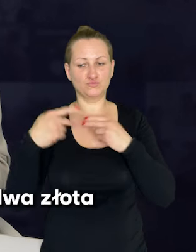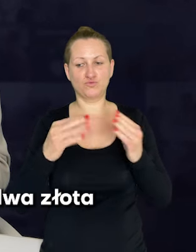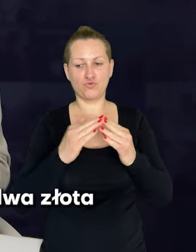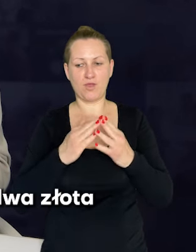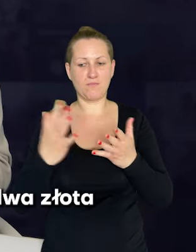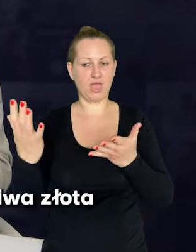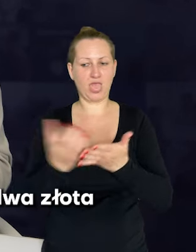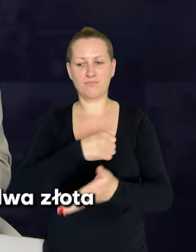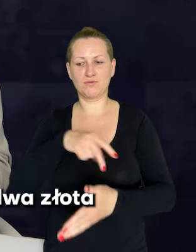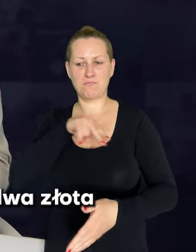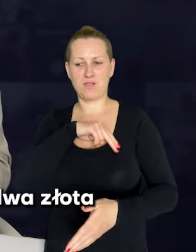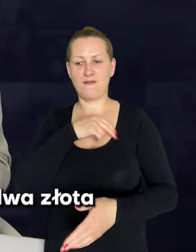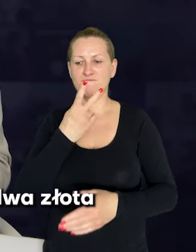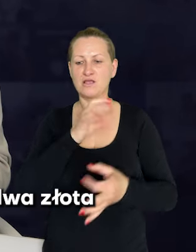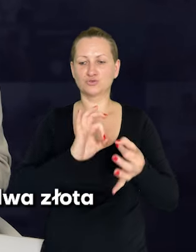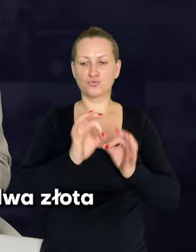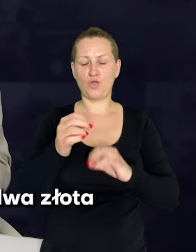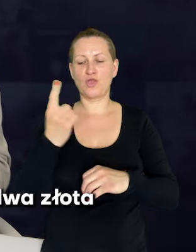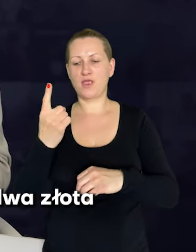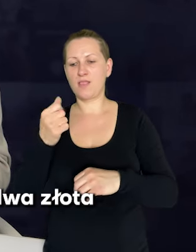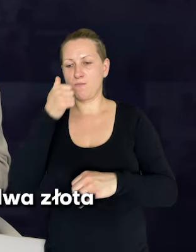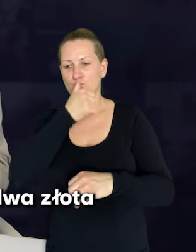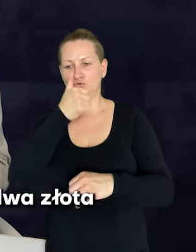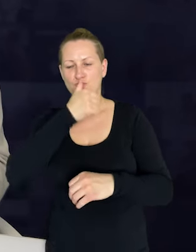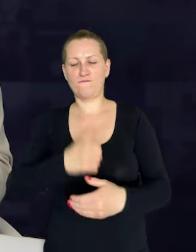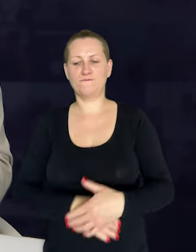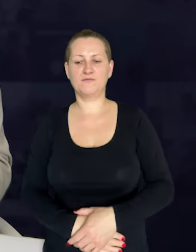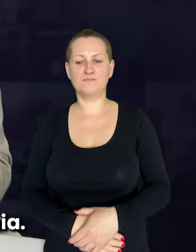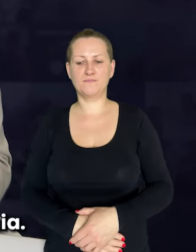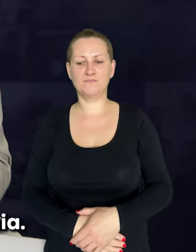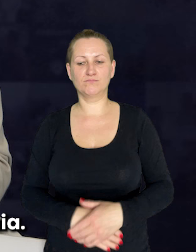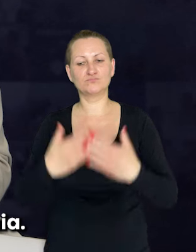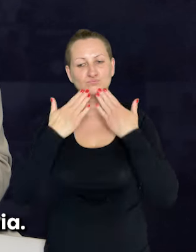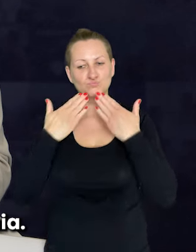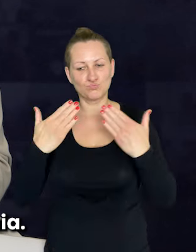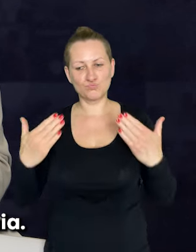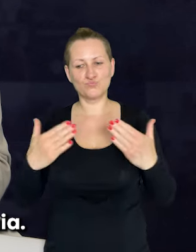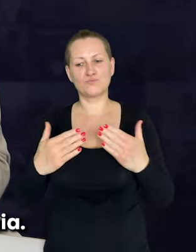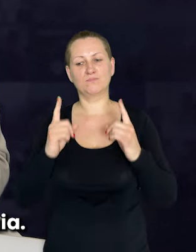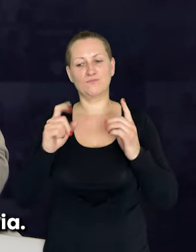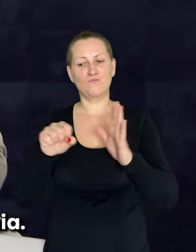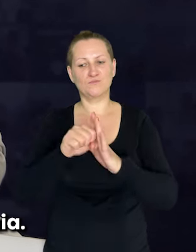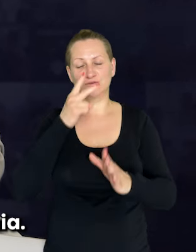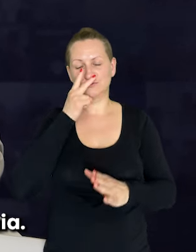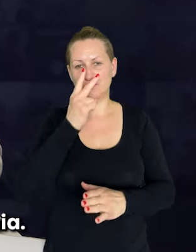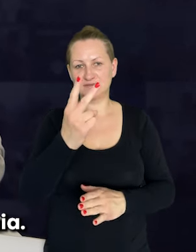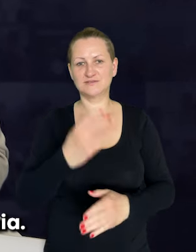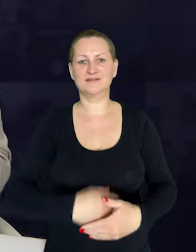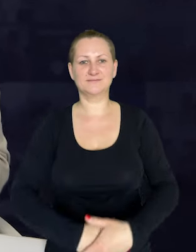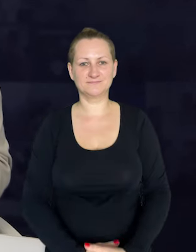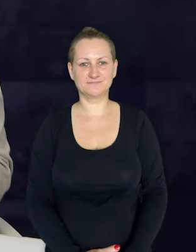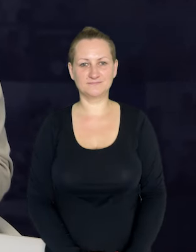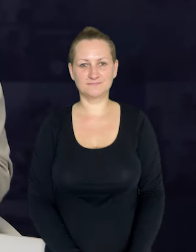Starogardu z medalami, zdobywając 2 złota i 1 brąz. Dziękuję Państwu za uwagę. Do zobaczenia.